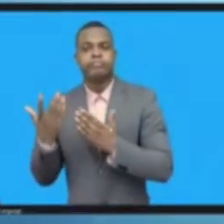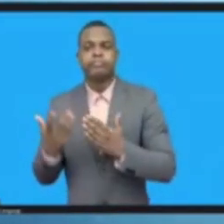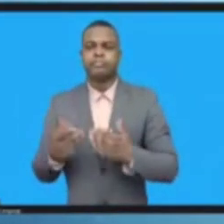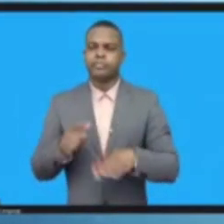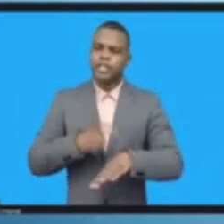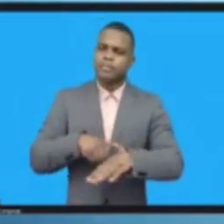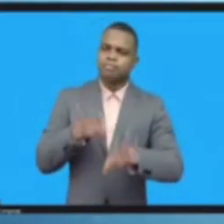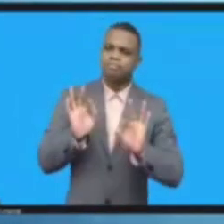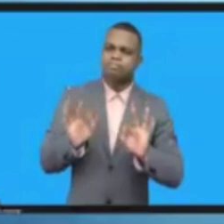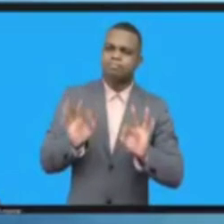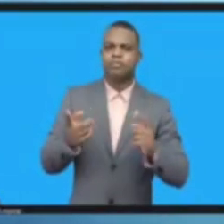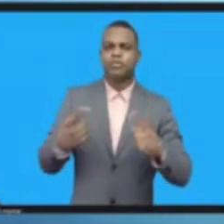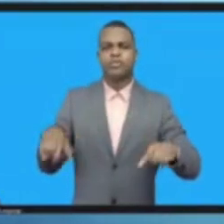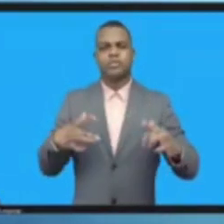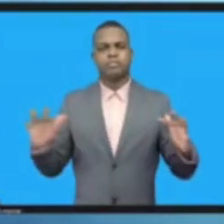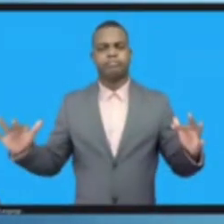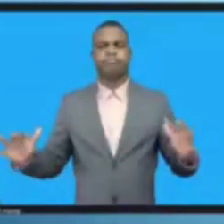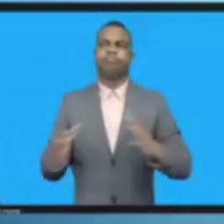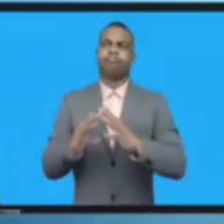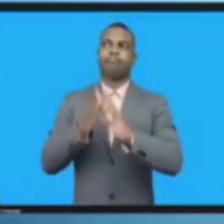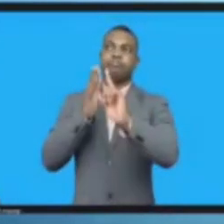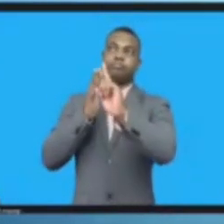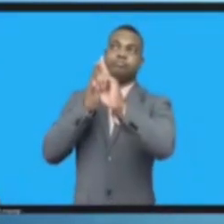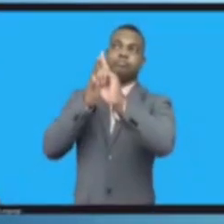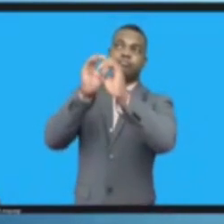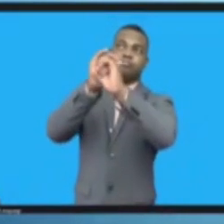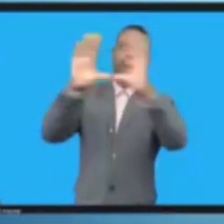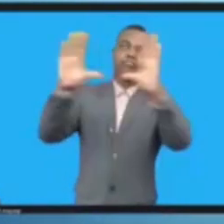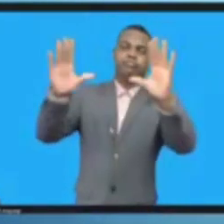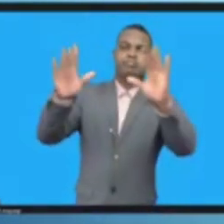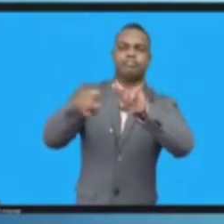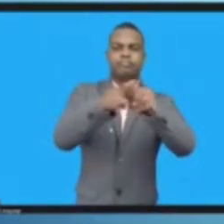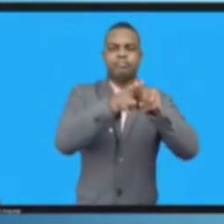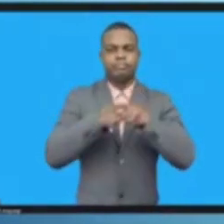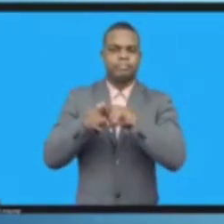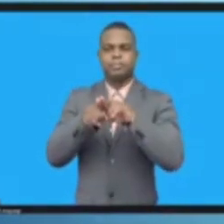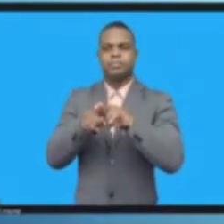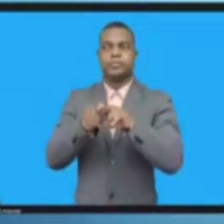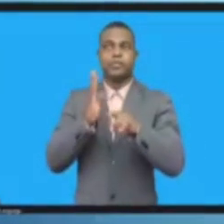En tant que l'agence pour les technologies Internet et